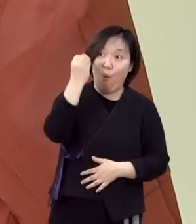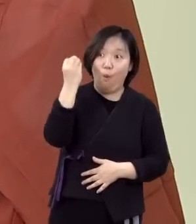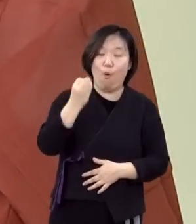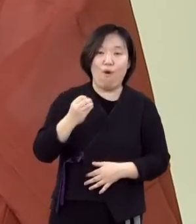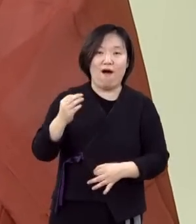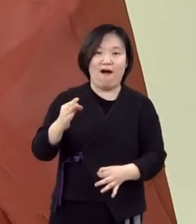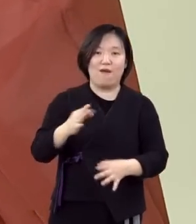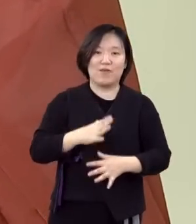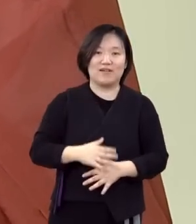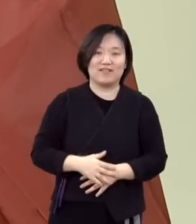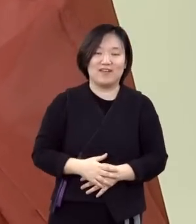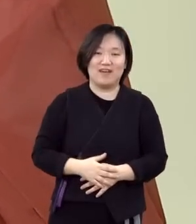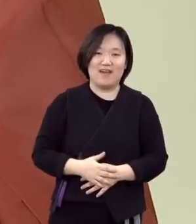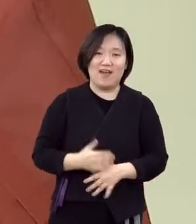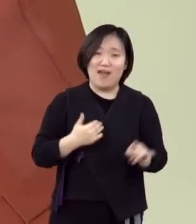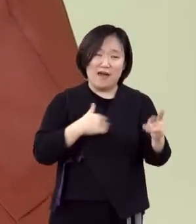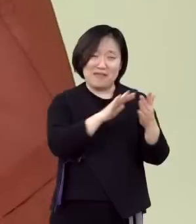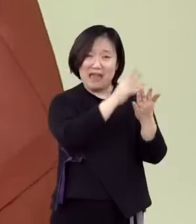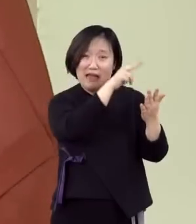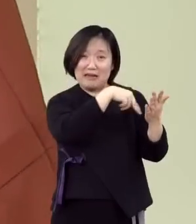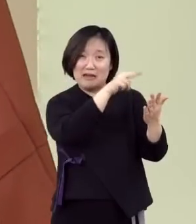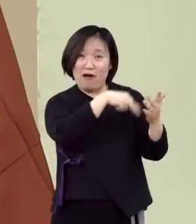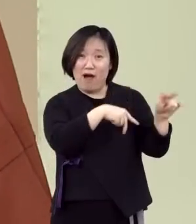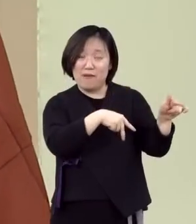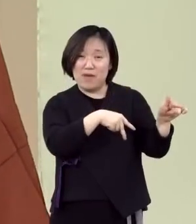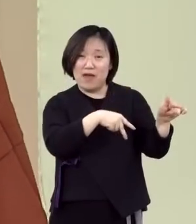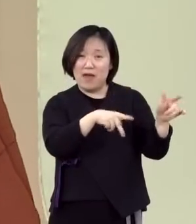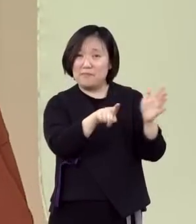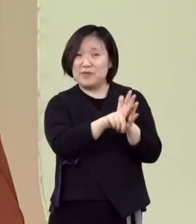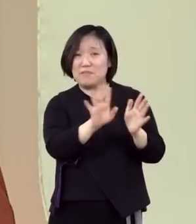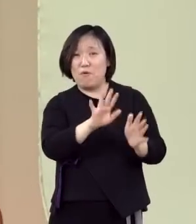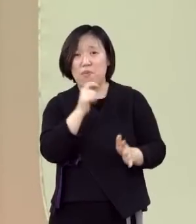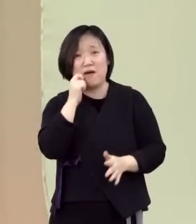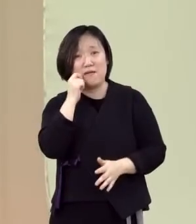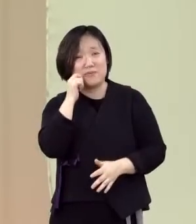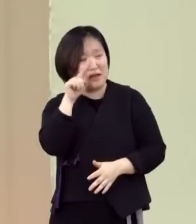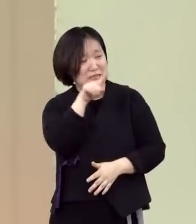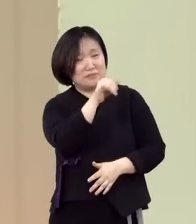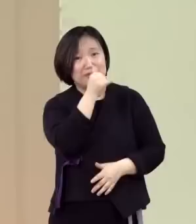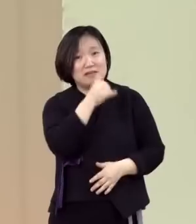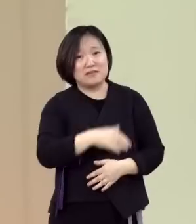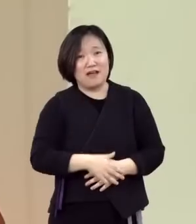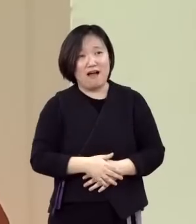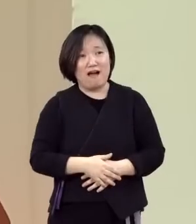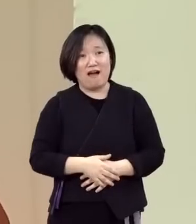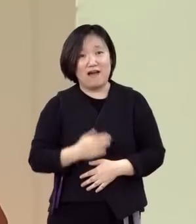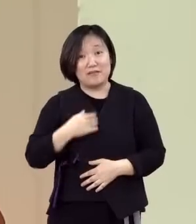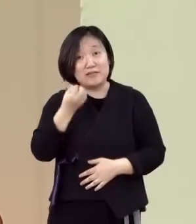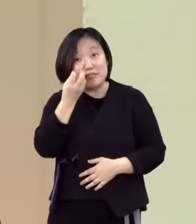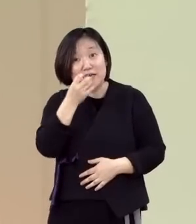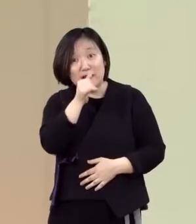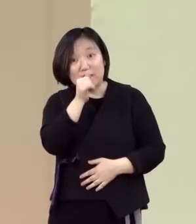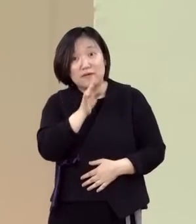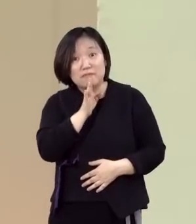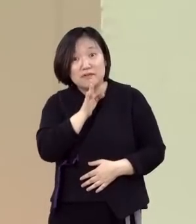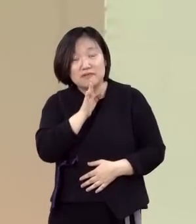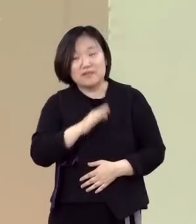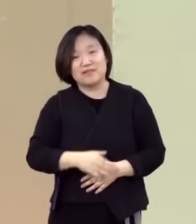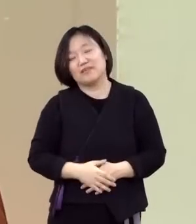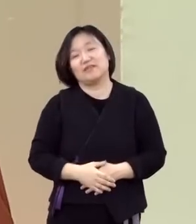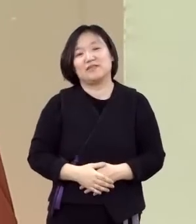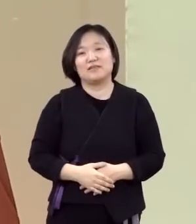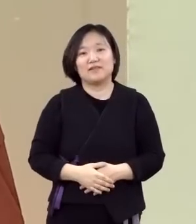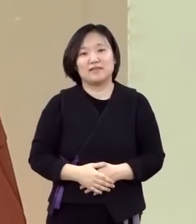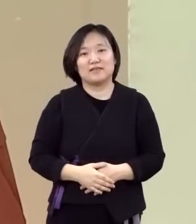. 만약이내용을책에서읽었다면100%믿지는않았을것같아요 .솔직히저도정말놀랍다고생각해요 .하지만이이야기